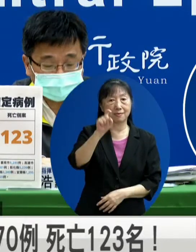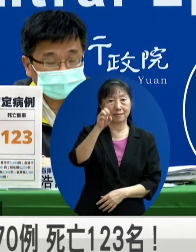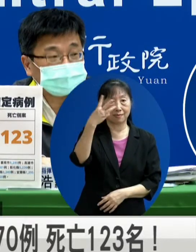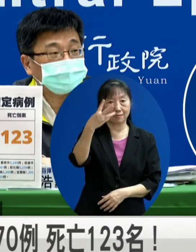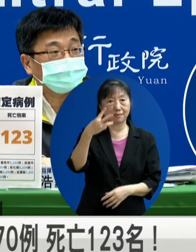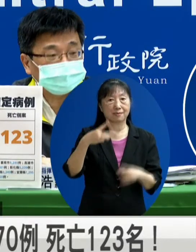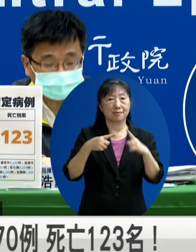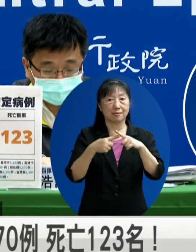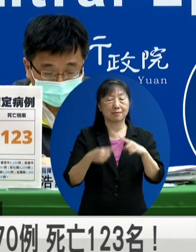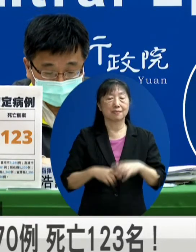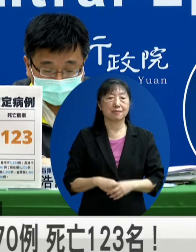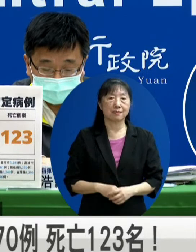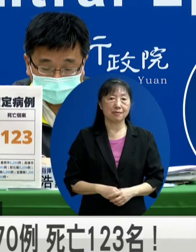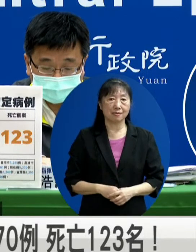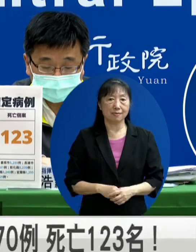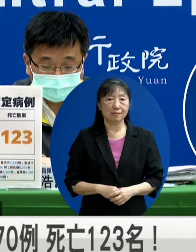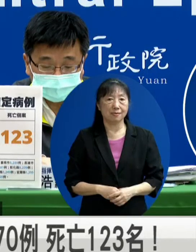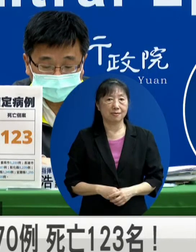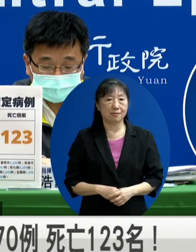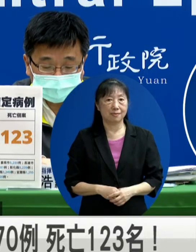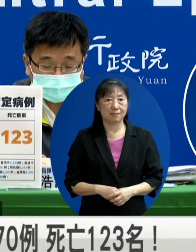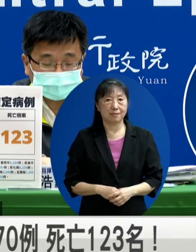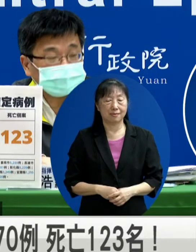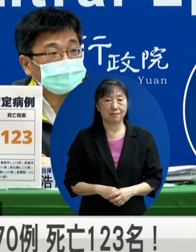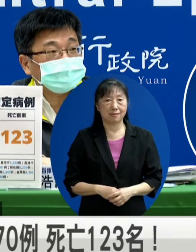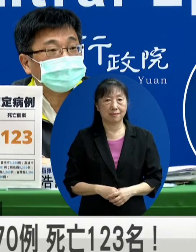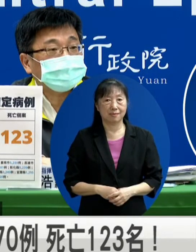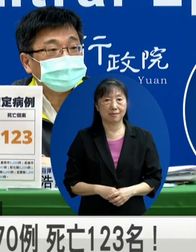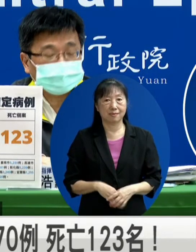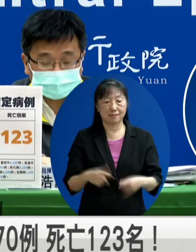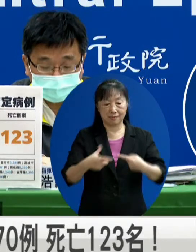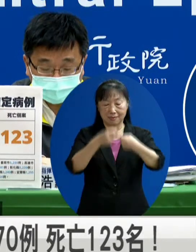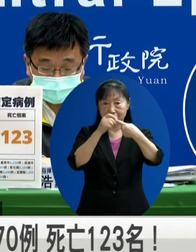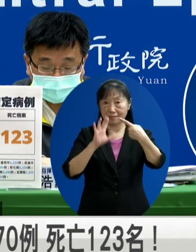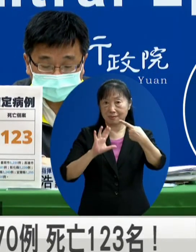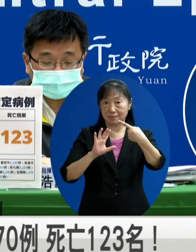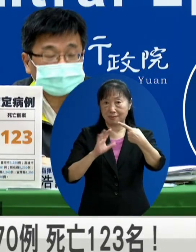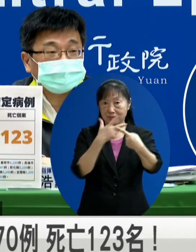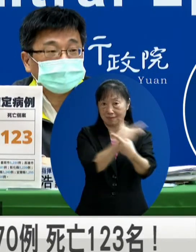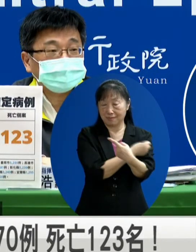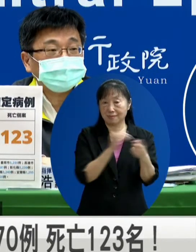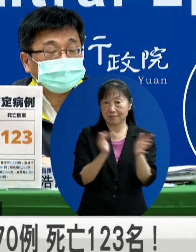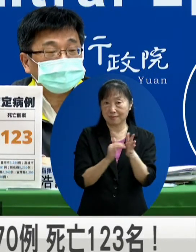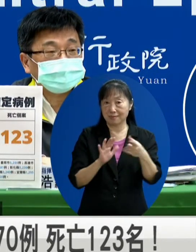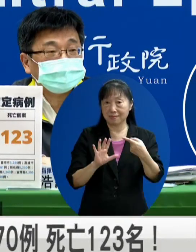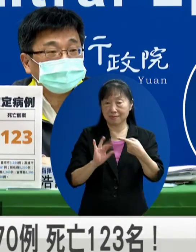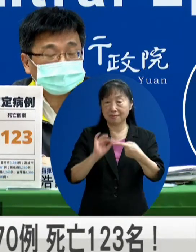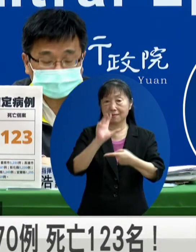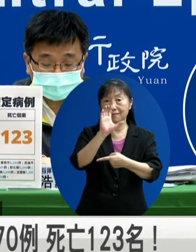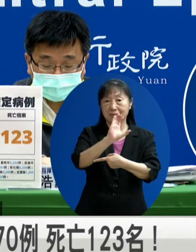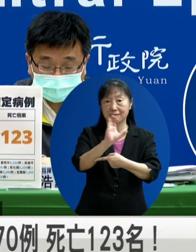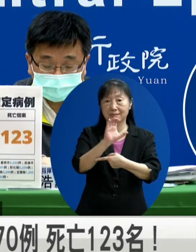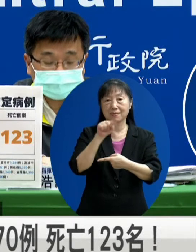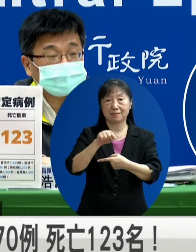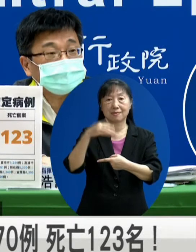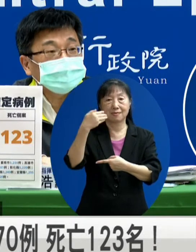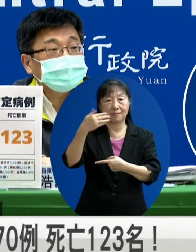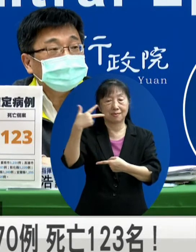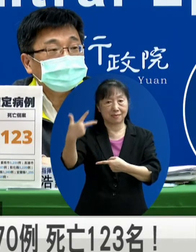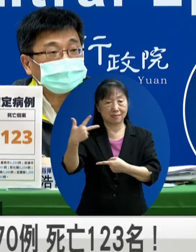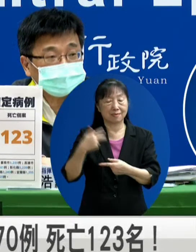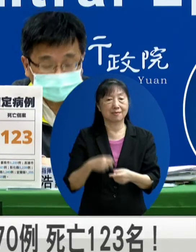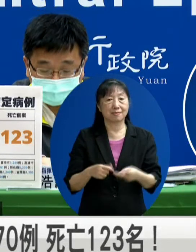57,313个3位民众。那我们现在的第一剂的涵盖率已经到达